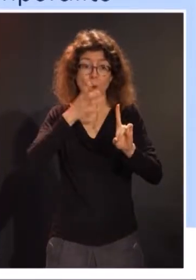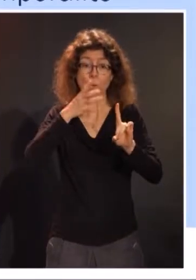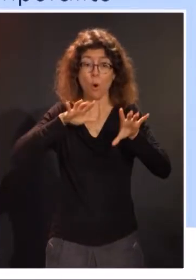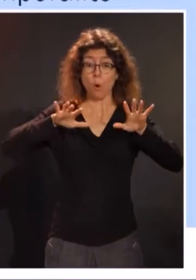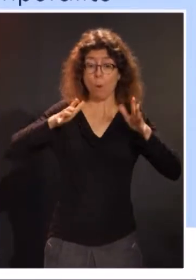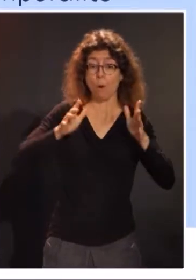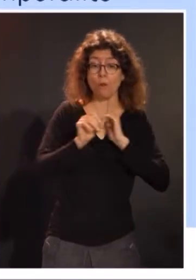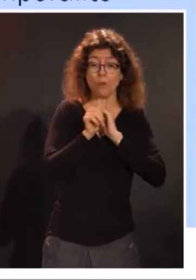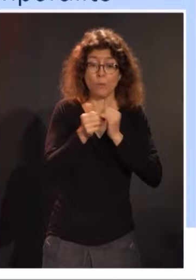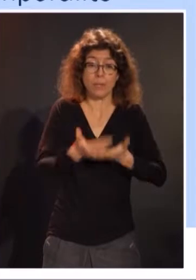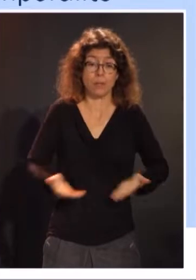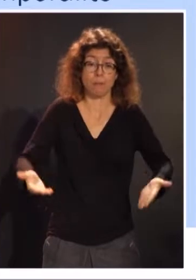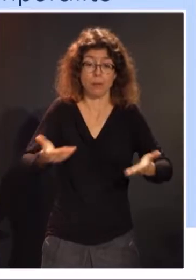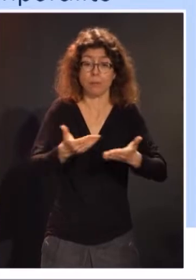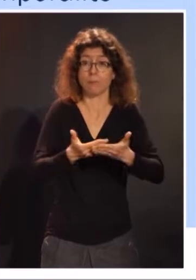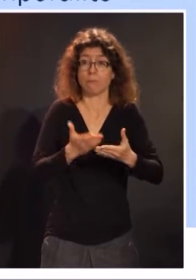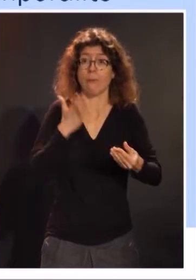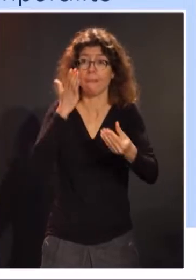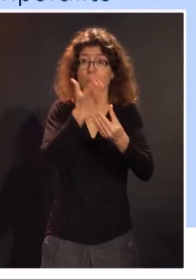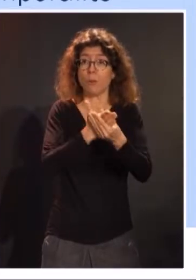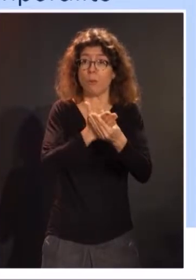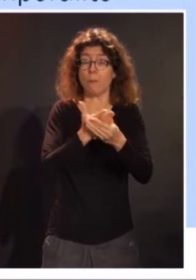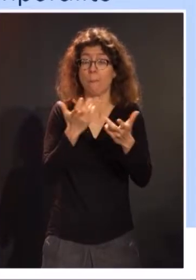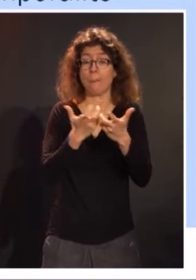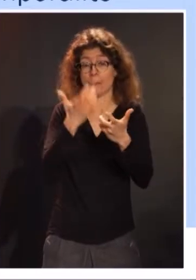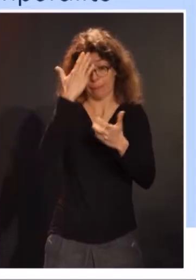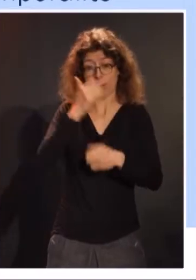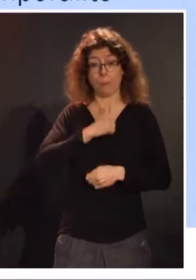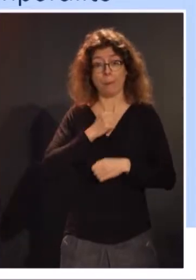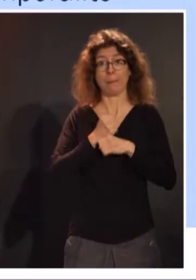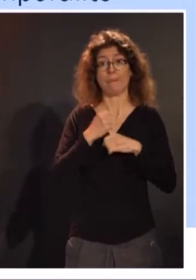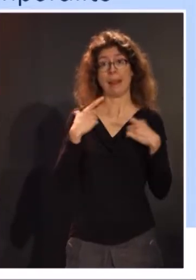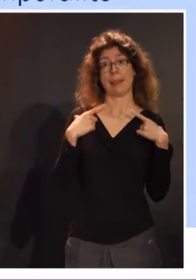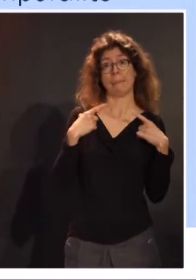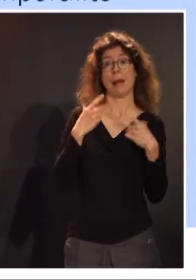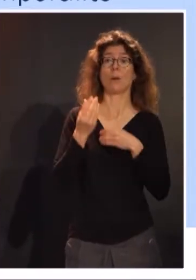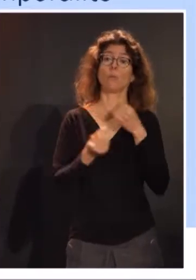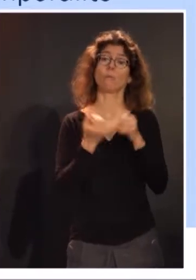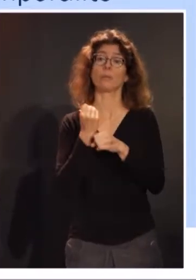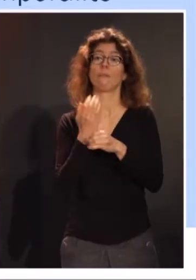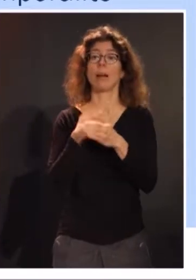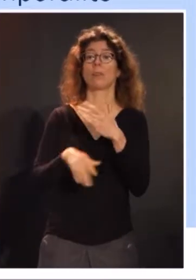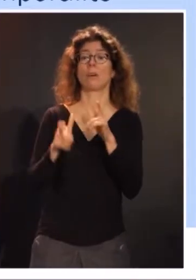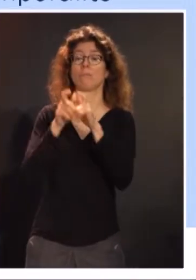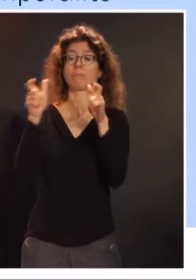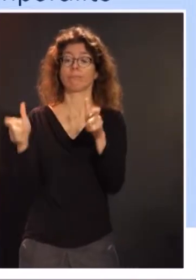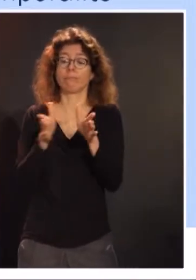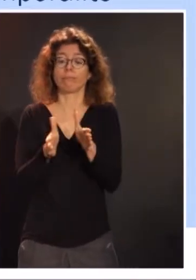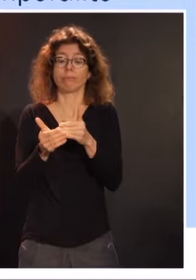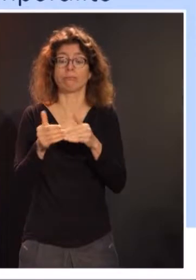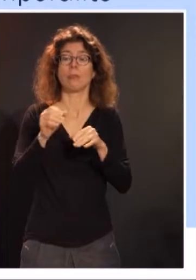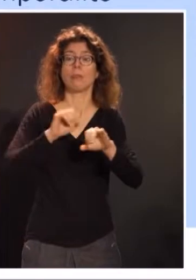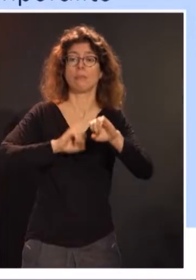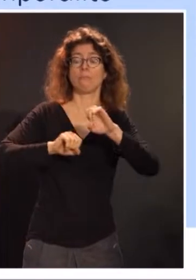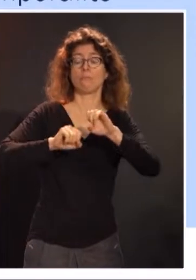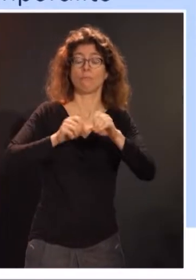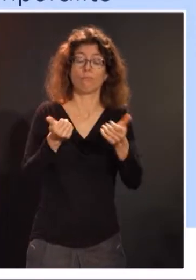cadre d'exercice. Donc, si on est en cadre libéral ou si on est en service de soins, en CESAD ou en